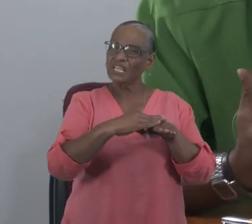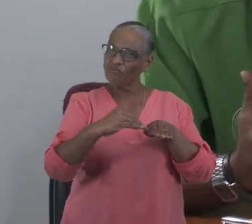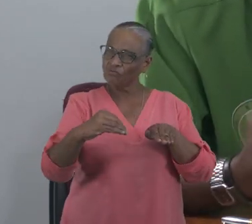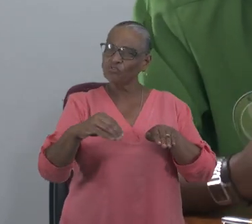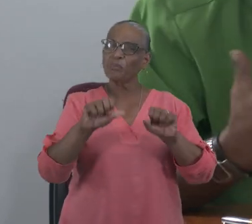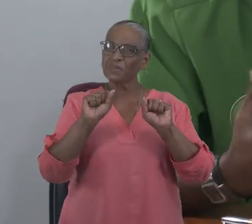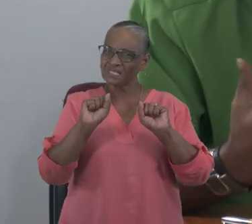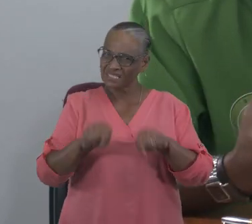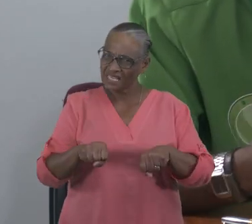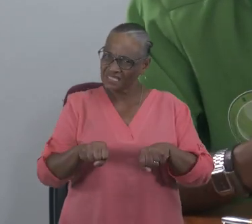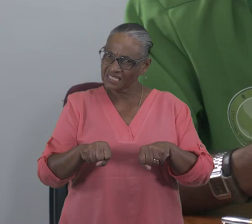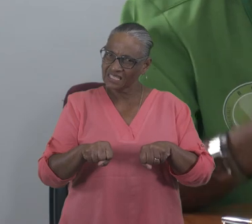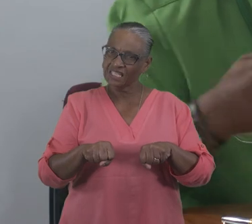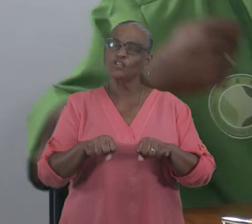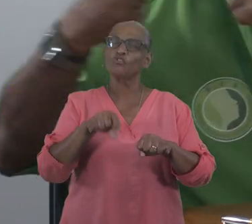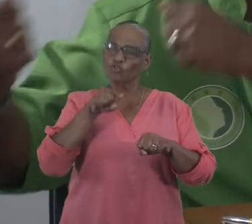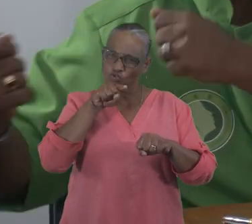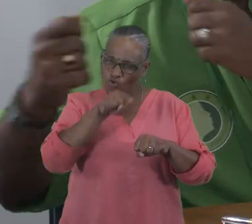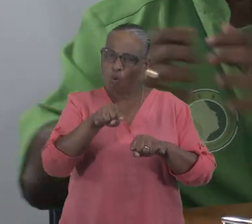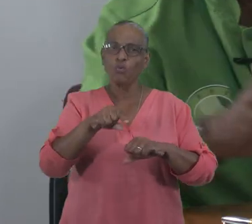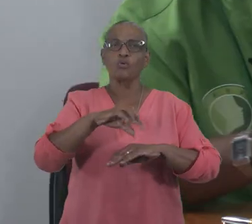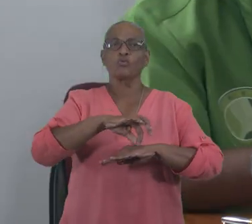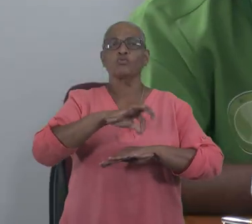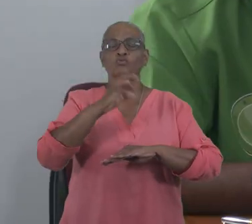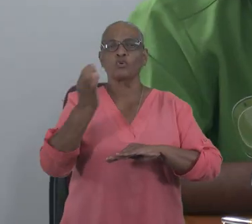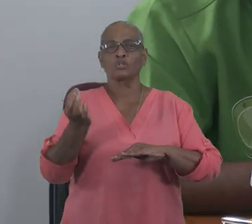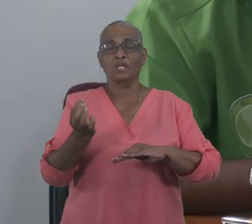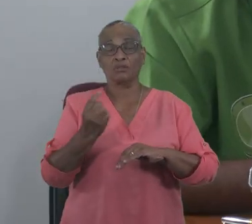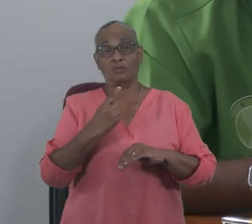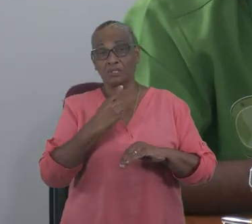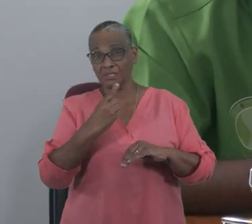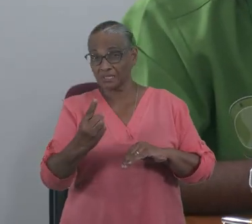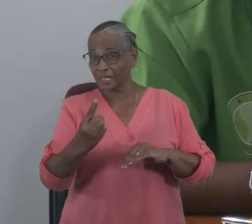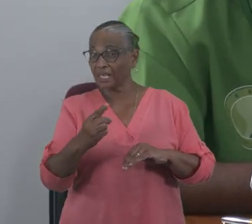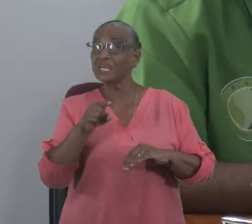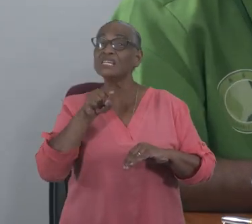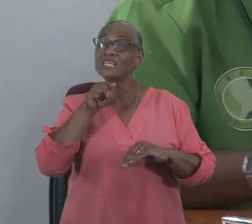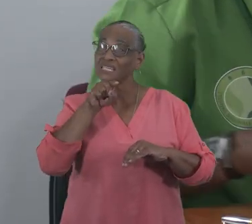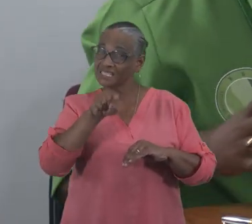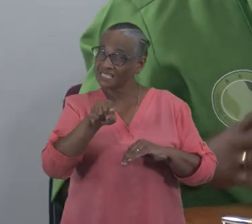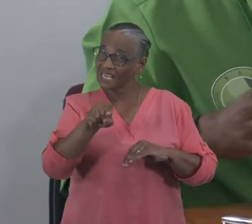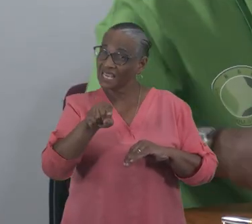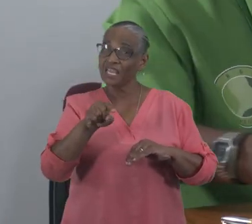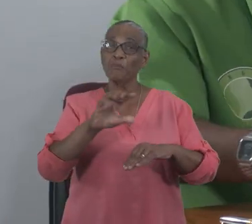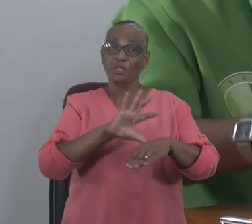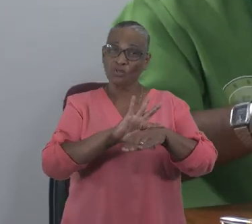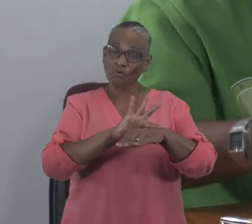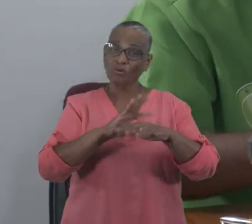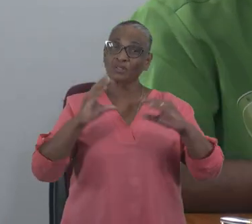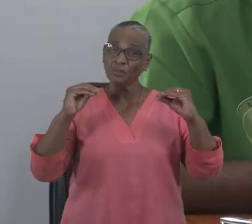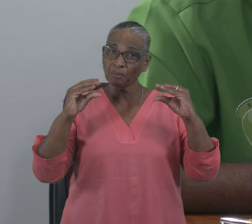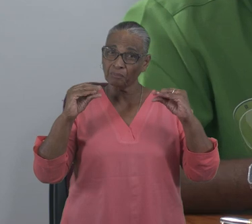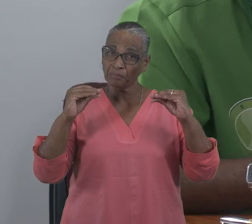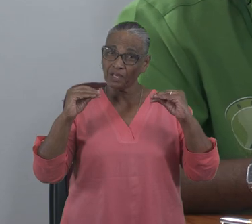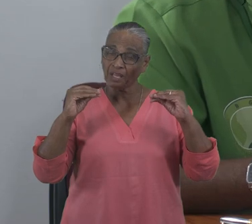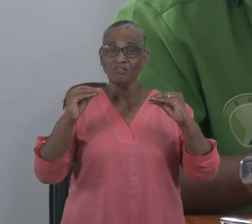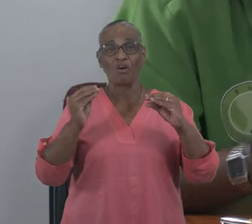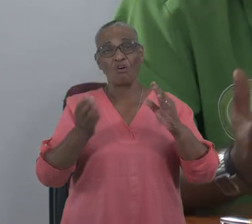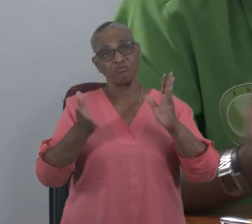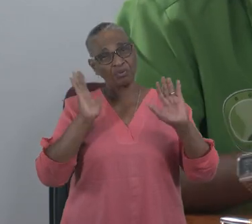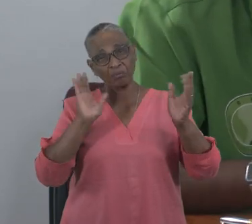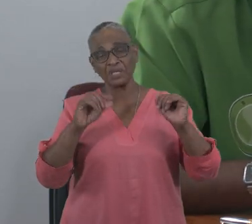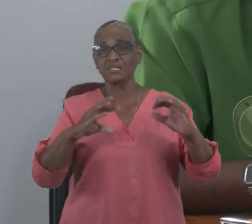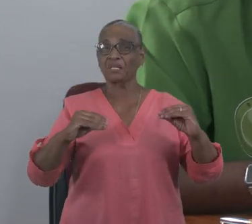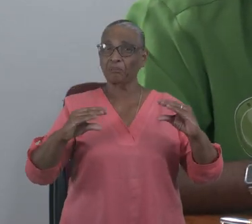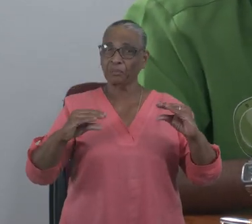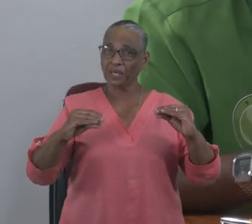invloed heeft op beslissingen met betrekking tot uw gezondheid. Dat want dat dus u, TS Donanga Datra, of